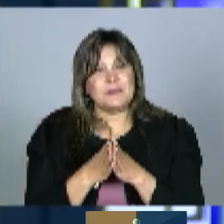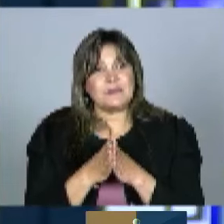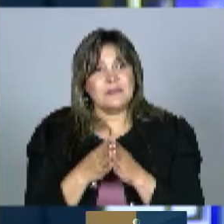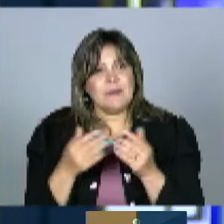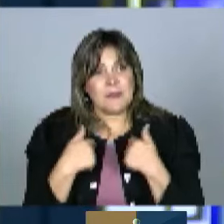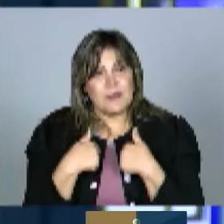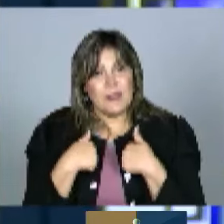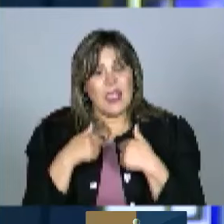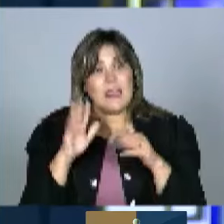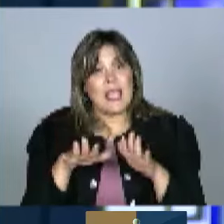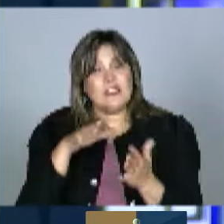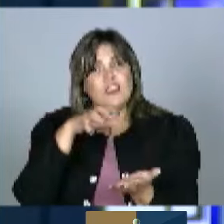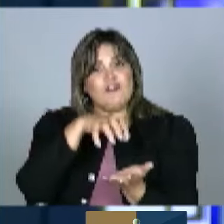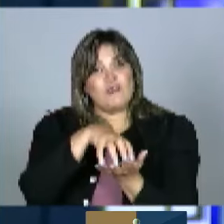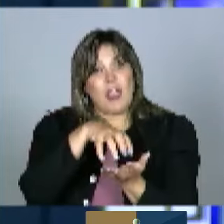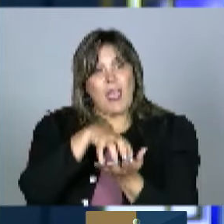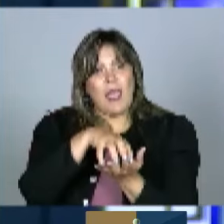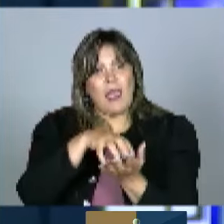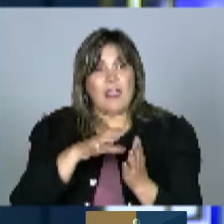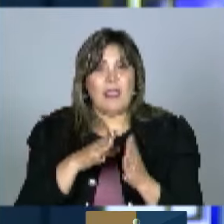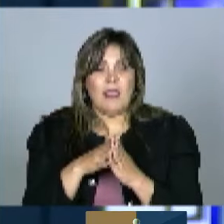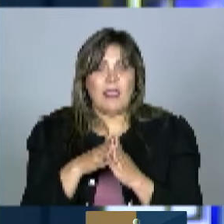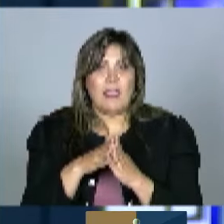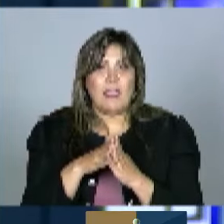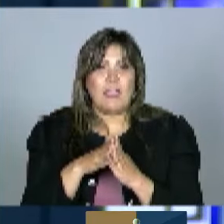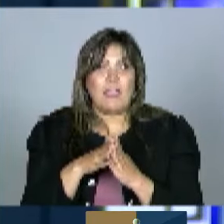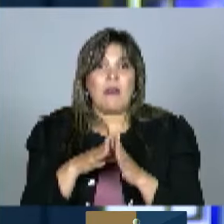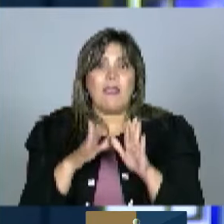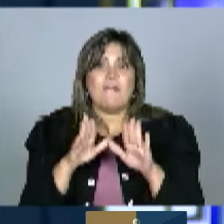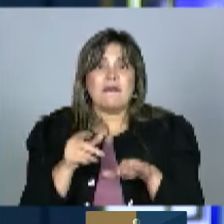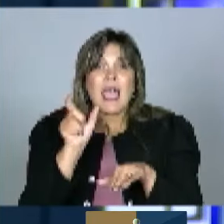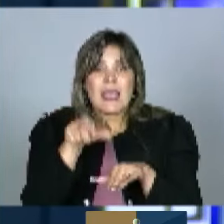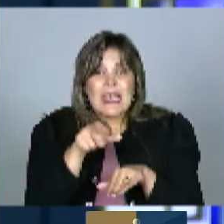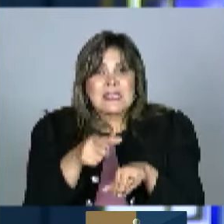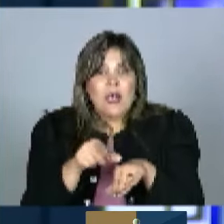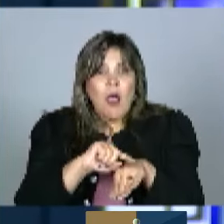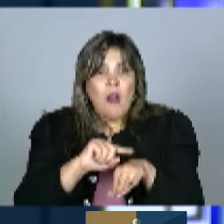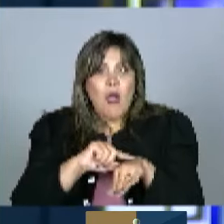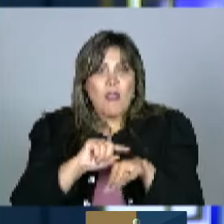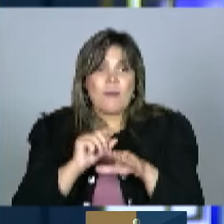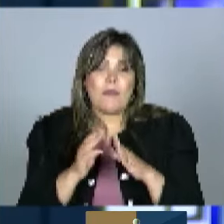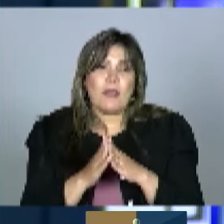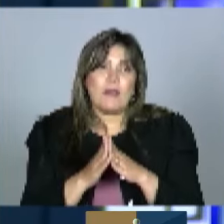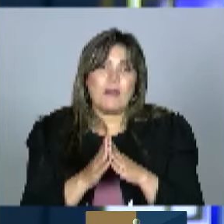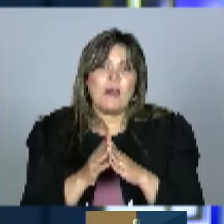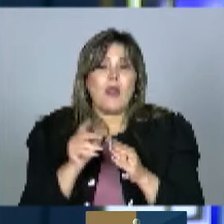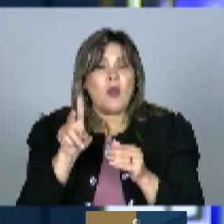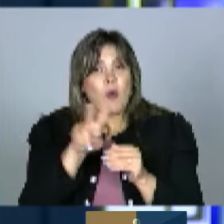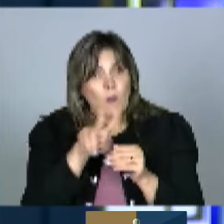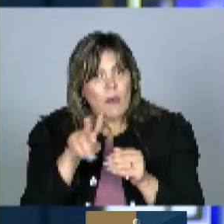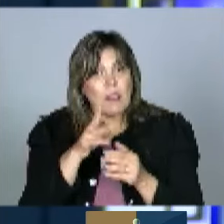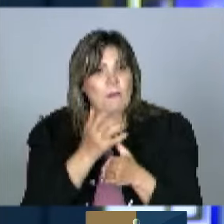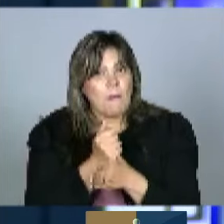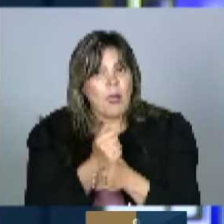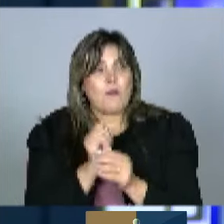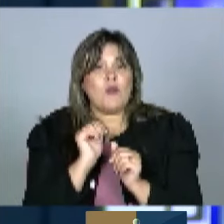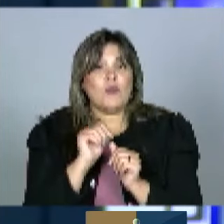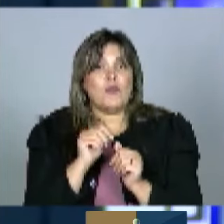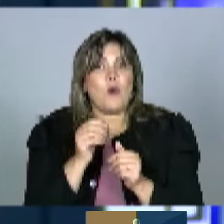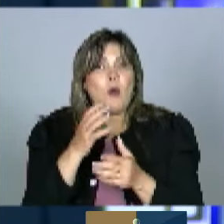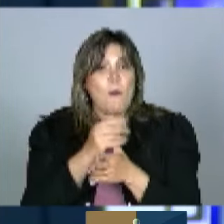انا عندي شقه كان فيها جماعه قرايبي ساكنين فيها هو ومراته وتوفت